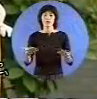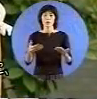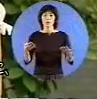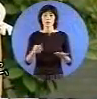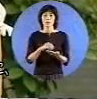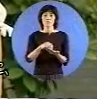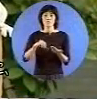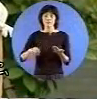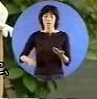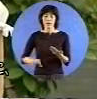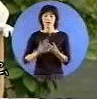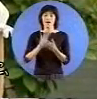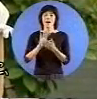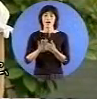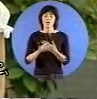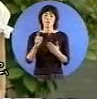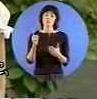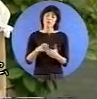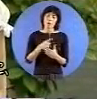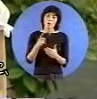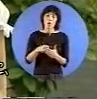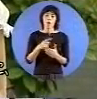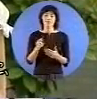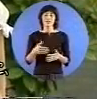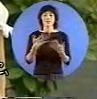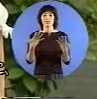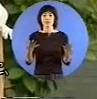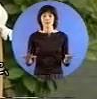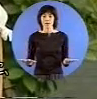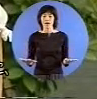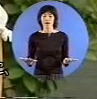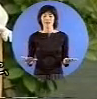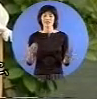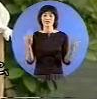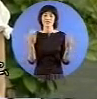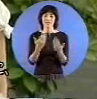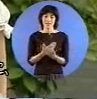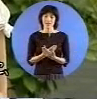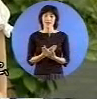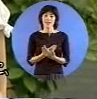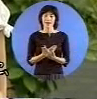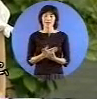さて、第二の人生がスタートして、自分の時間が持てるようになり、